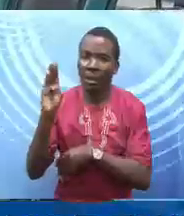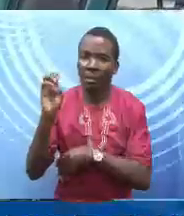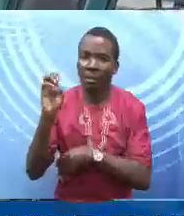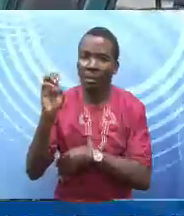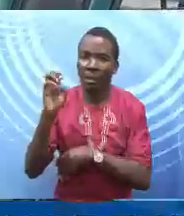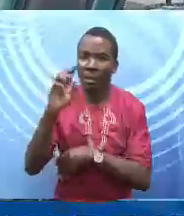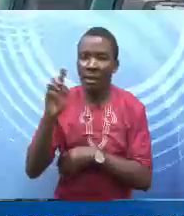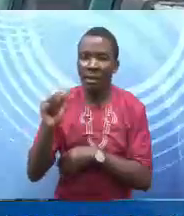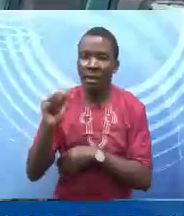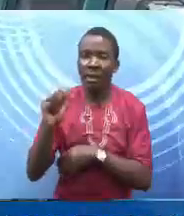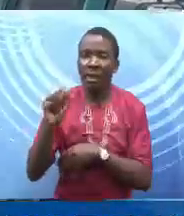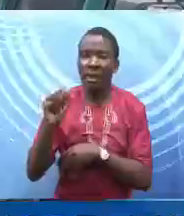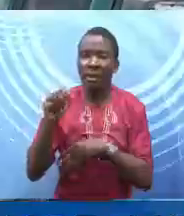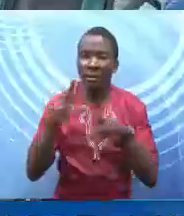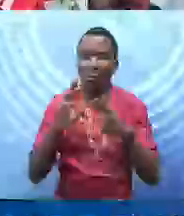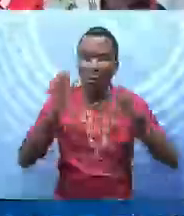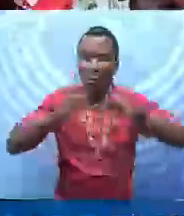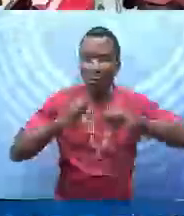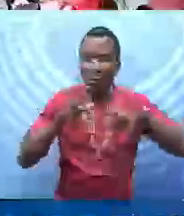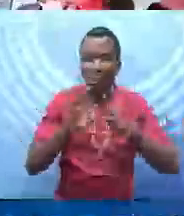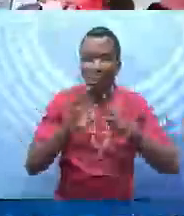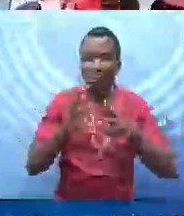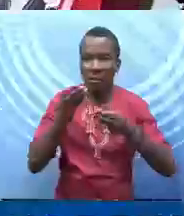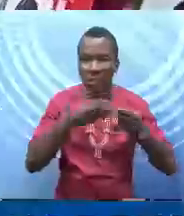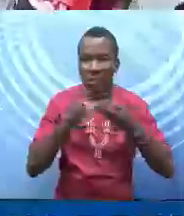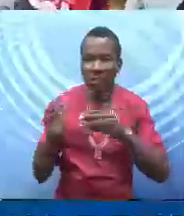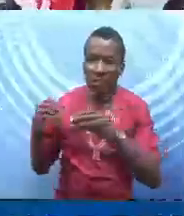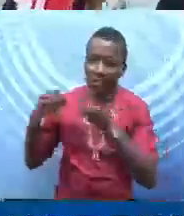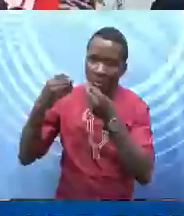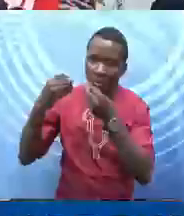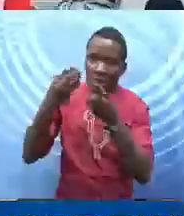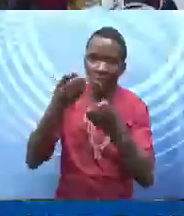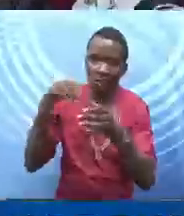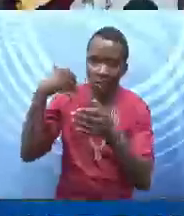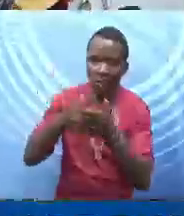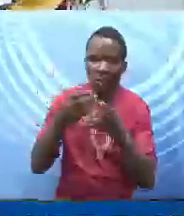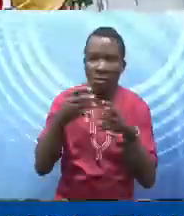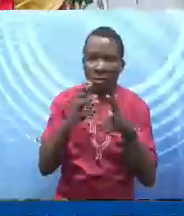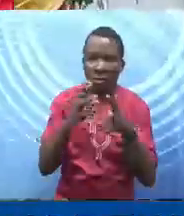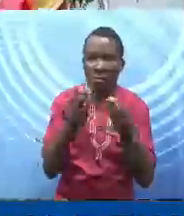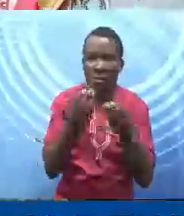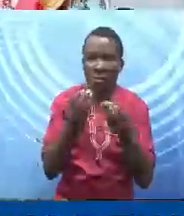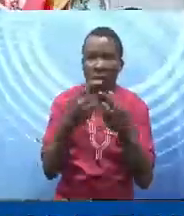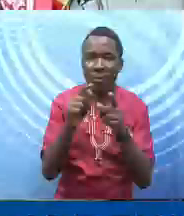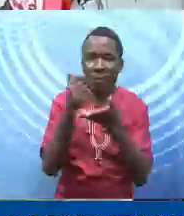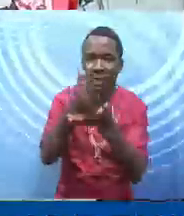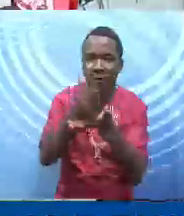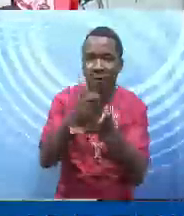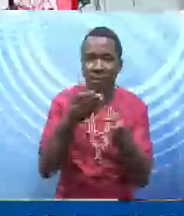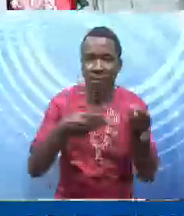ki ibicuruzwa bigera ku muntu kuri bwa buryo yifuza, bikamugeraho ategeze agera mu isoko. Byagiye bifasha